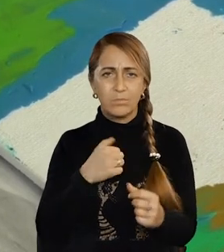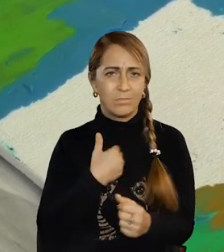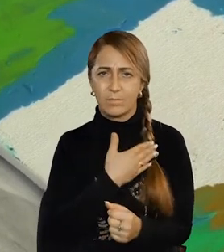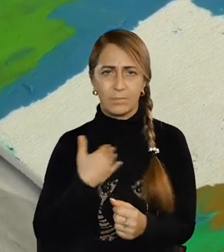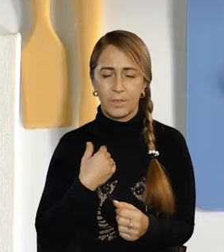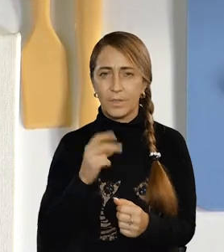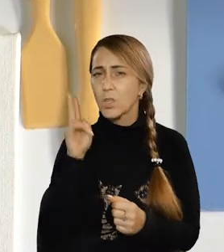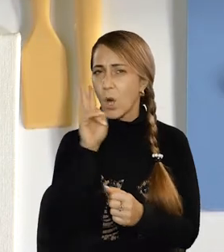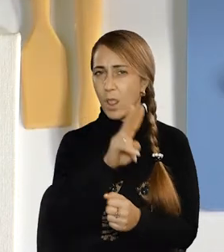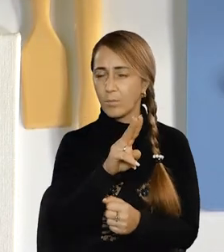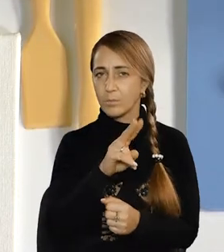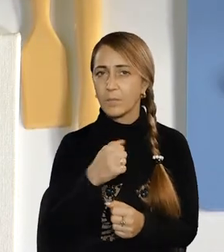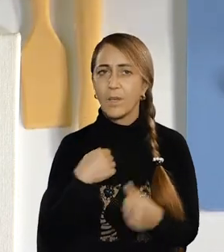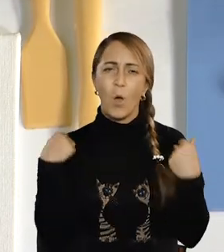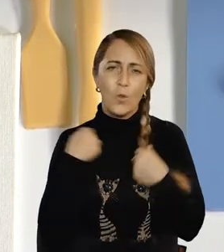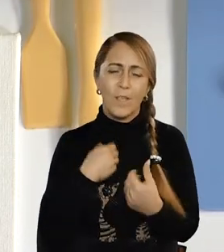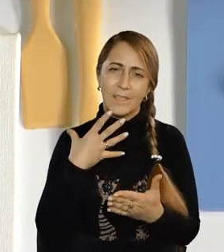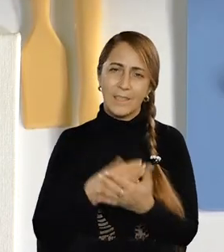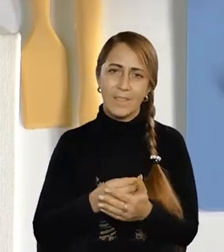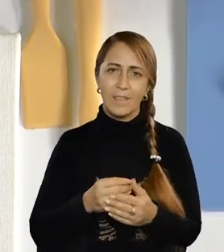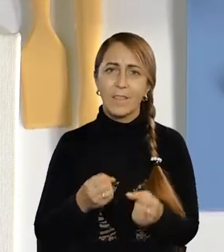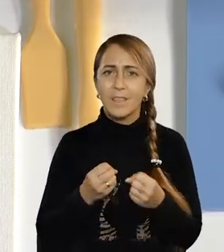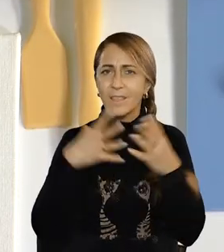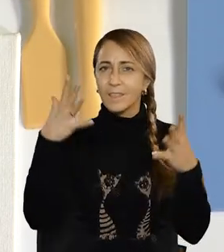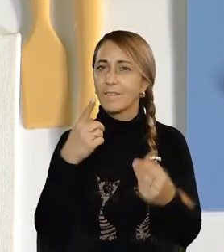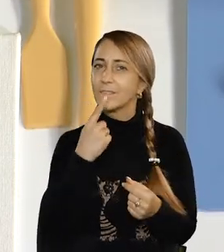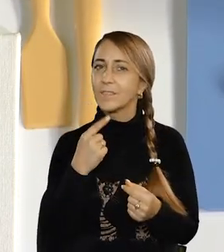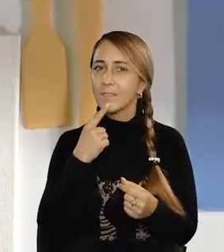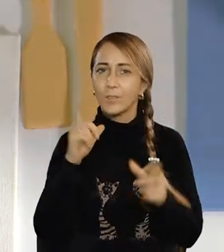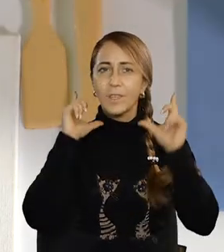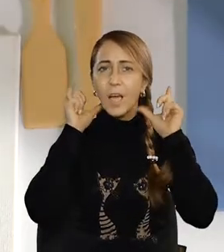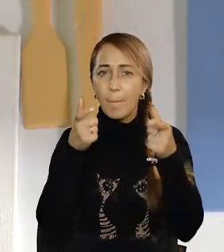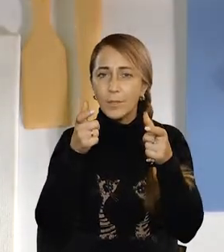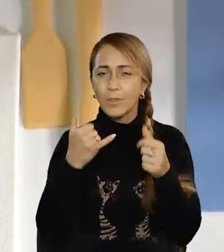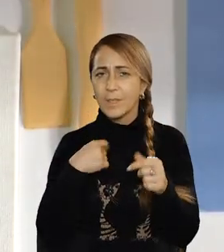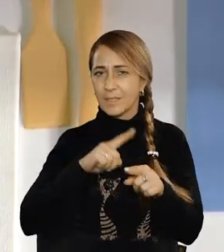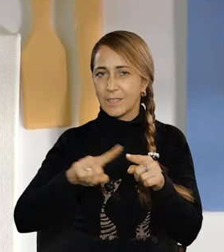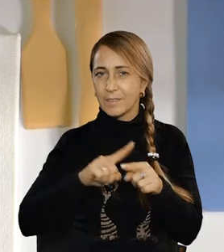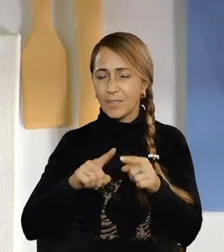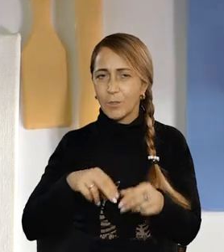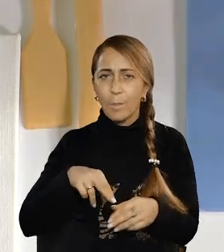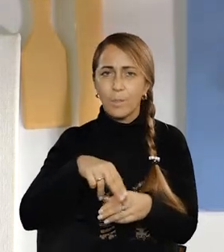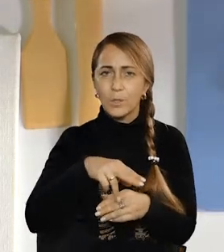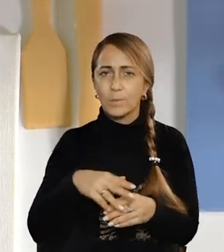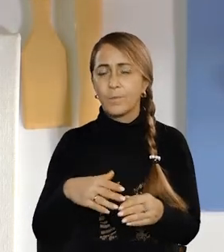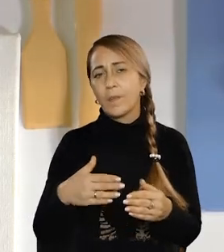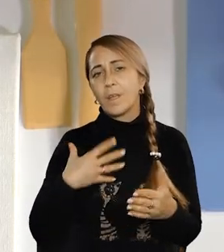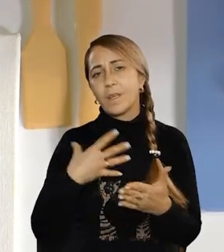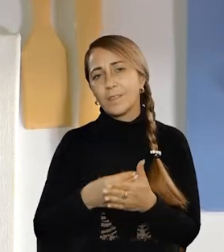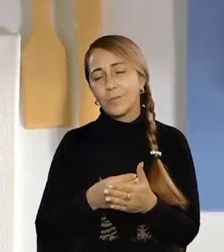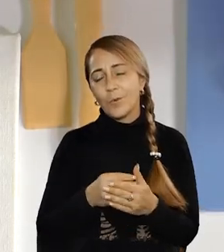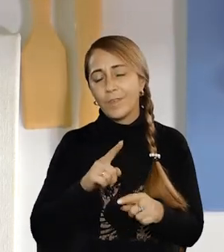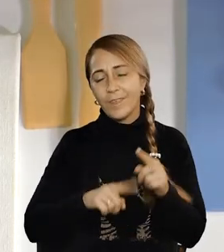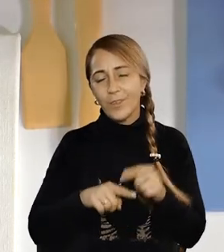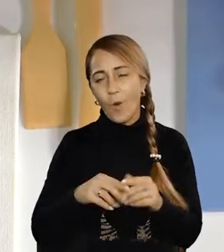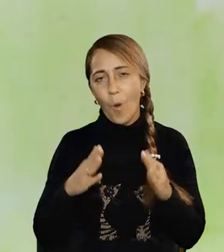та тролейбуса. Одягнув свій яскравий червоний капелюшок і швиденько вибіг із воріт рідного